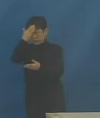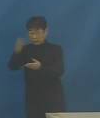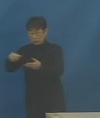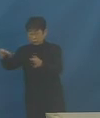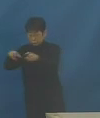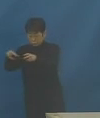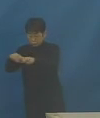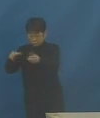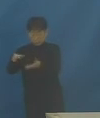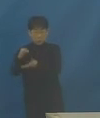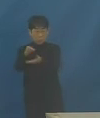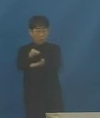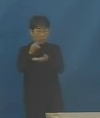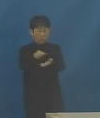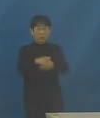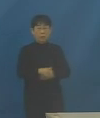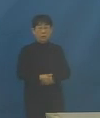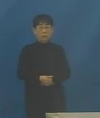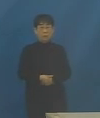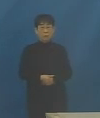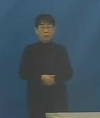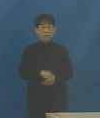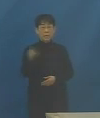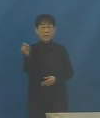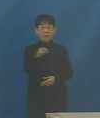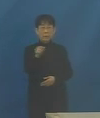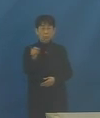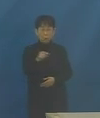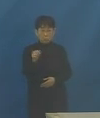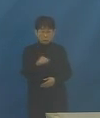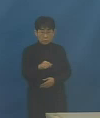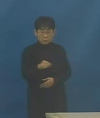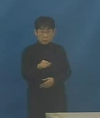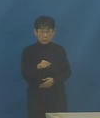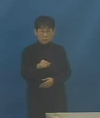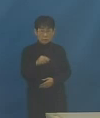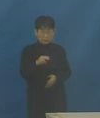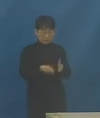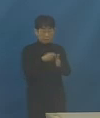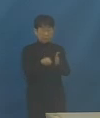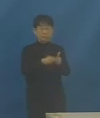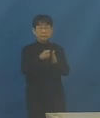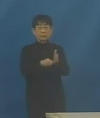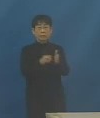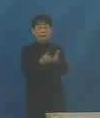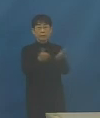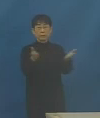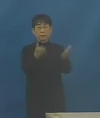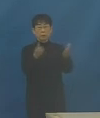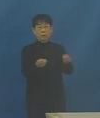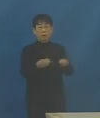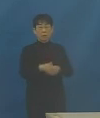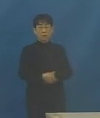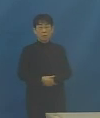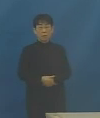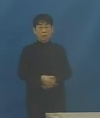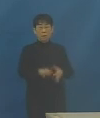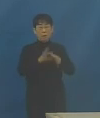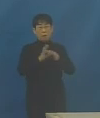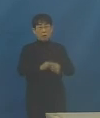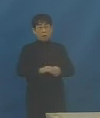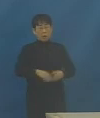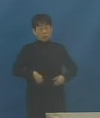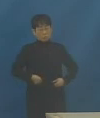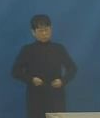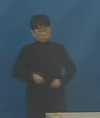お金を出してa快速列車を導入したっていう経緯もあるわけでありましてそう簡単に納得できるかと